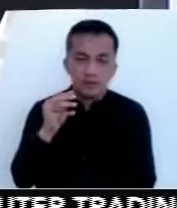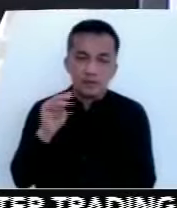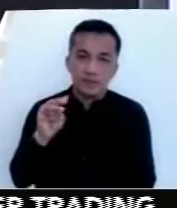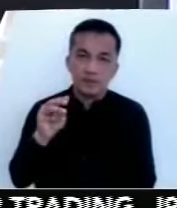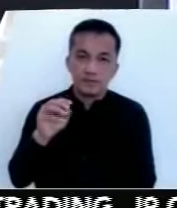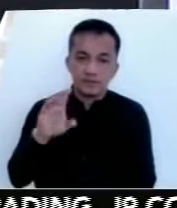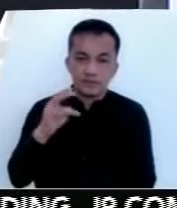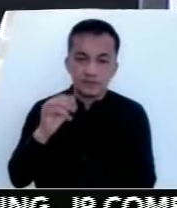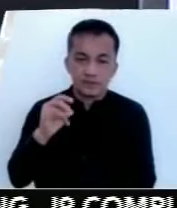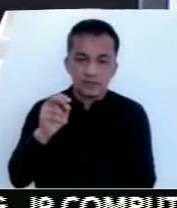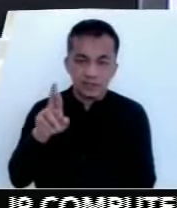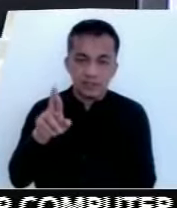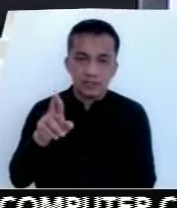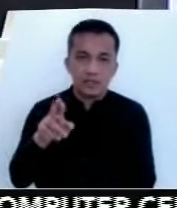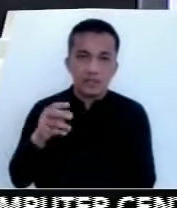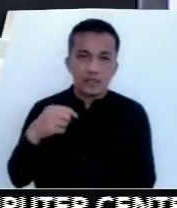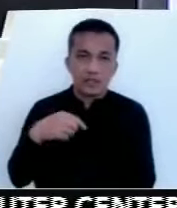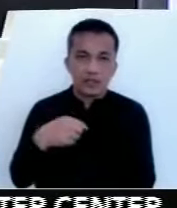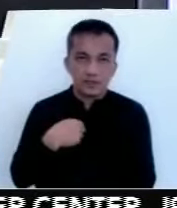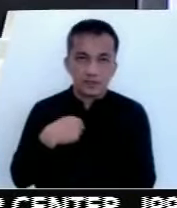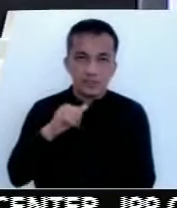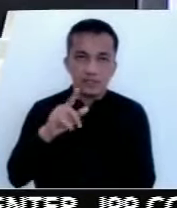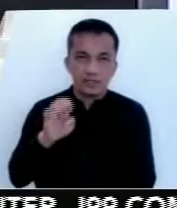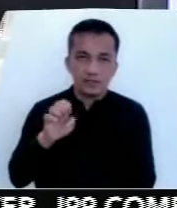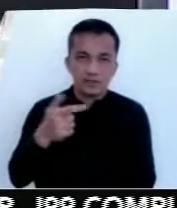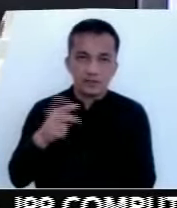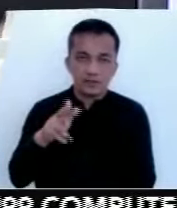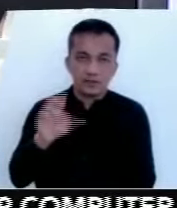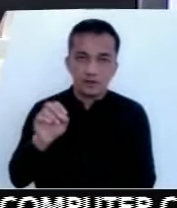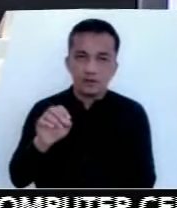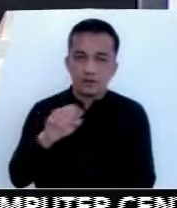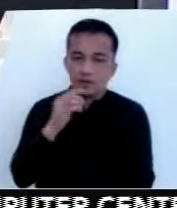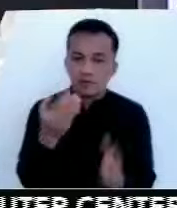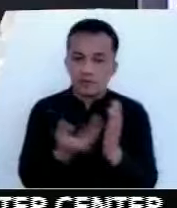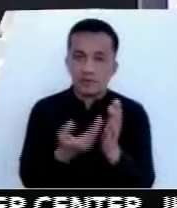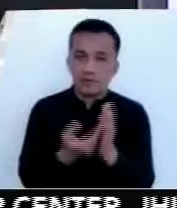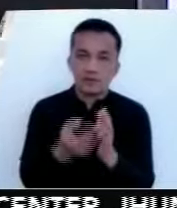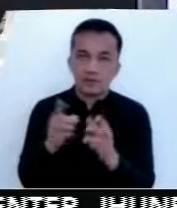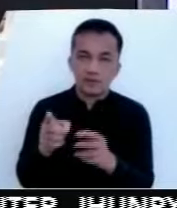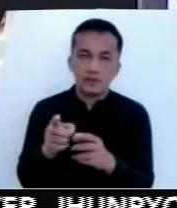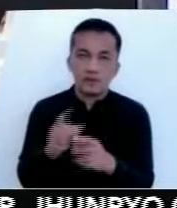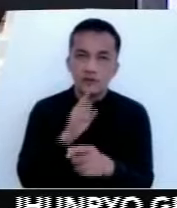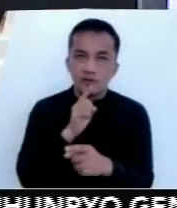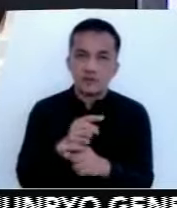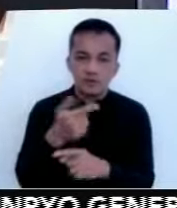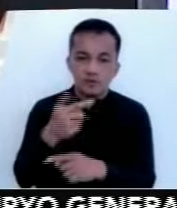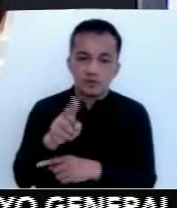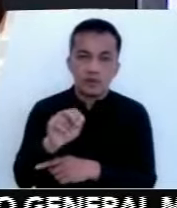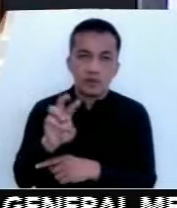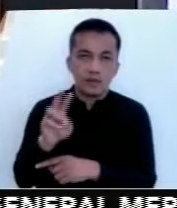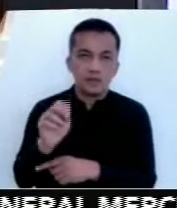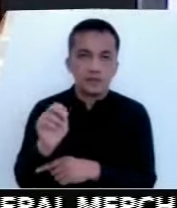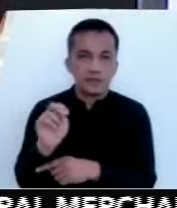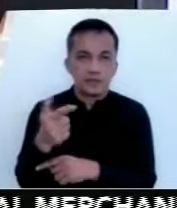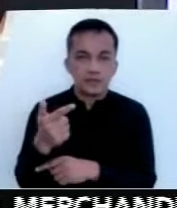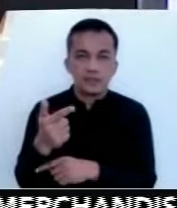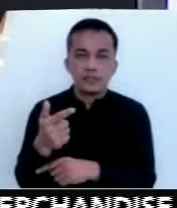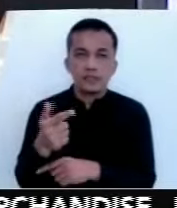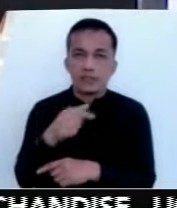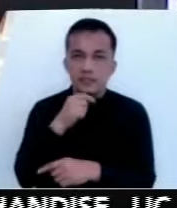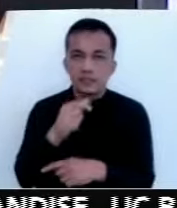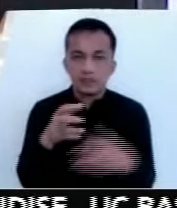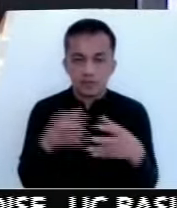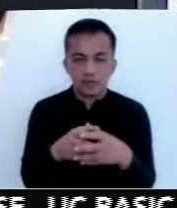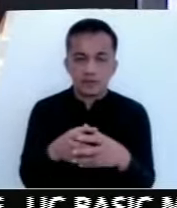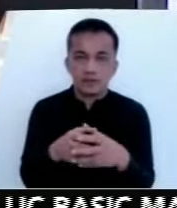napatunayan na po namin e na hindi kayo Si kayo ay totoong si guing hindi lang ang ang umabot